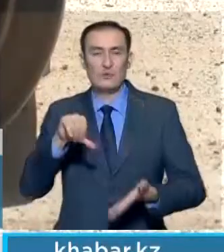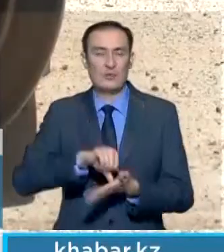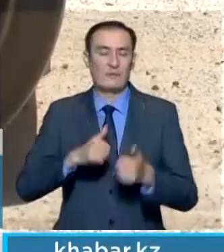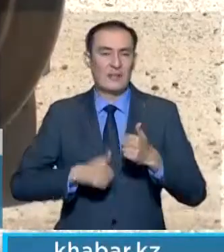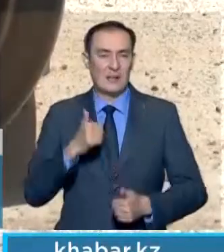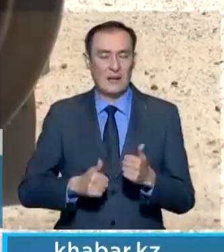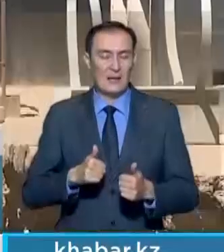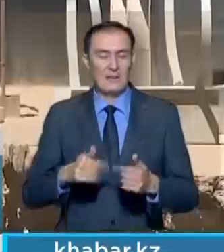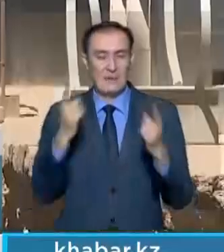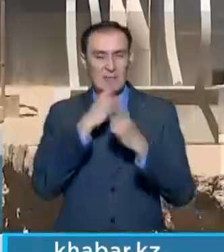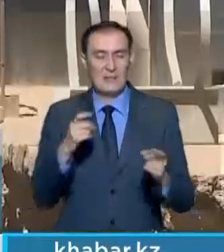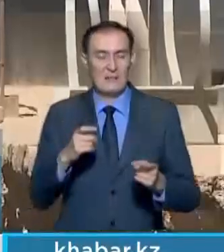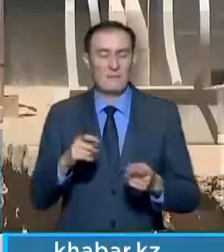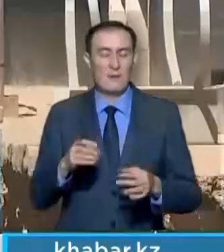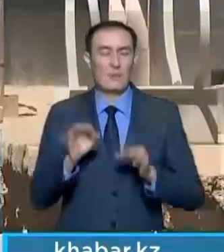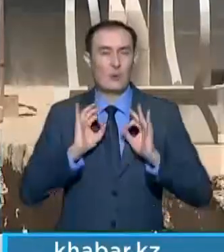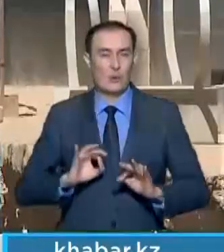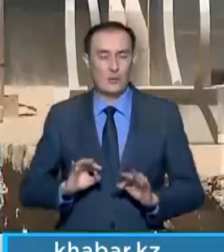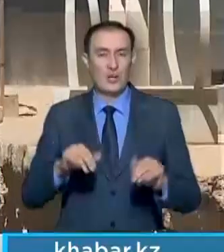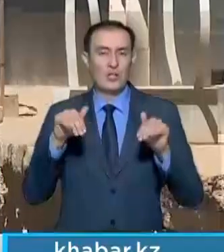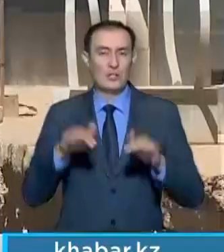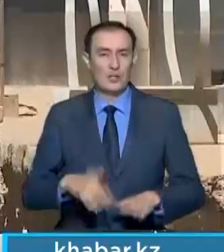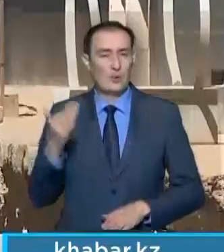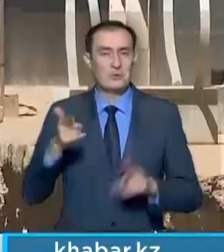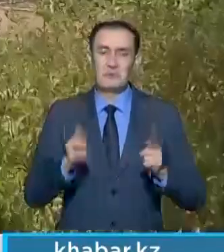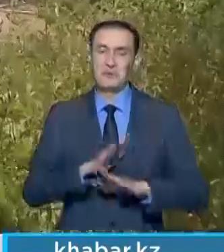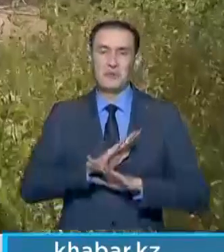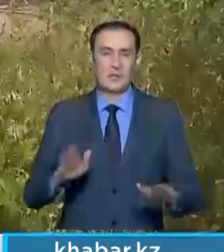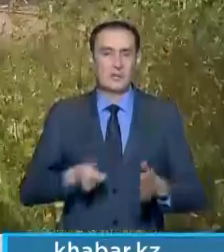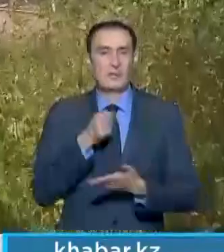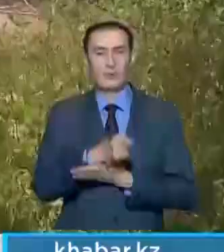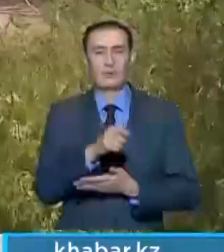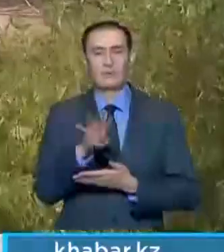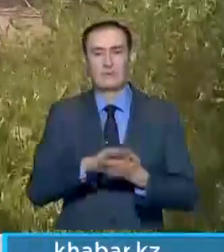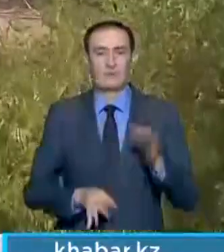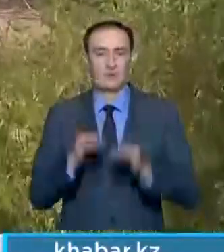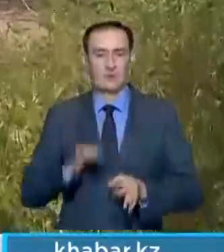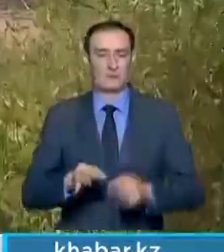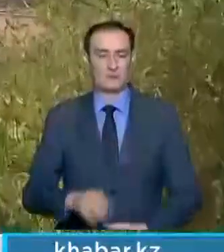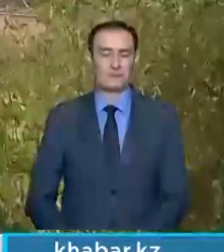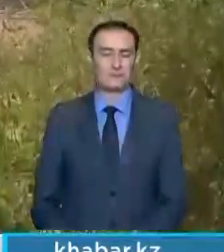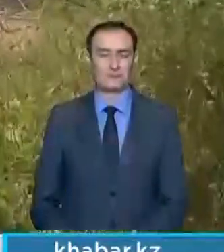тендерах пояснили в областной прокуратуре с решением он не согласился и подал в суд